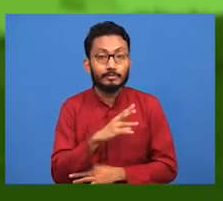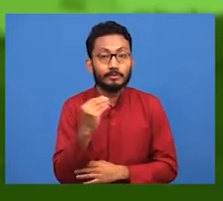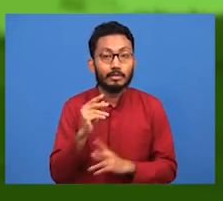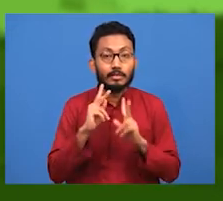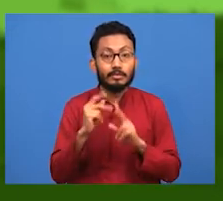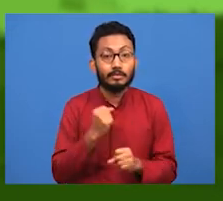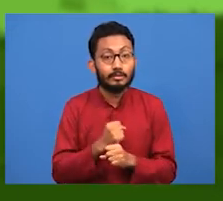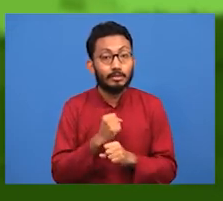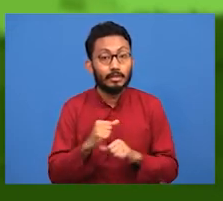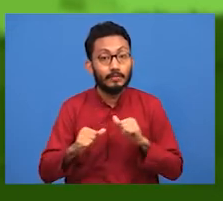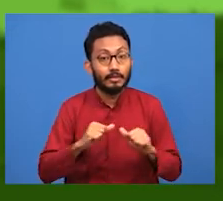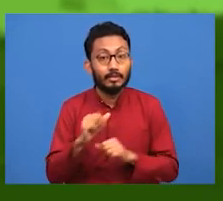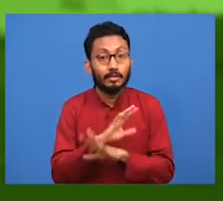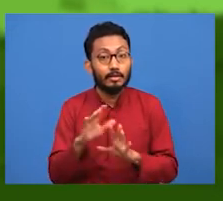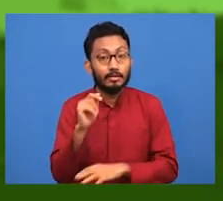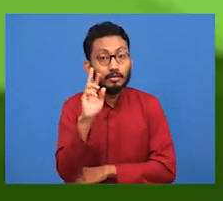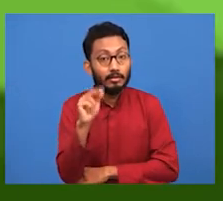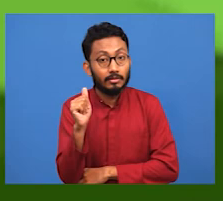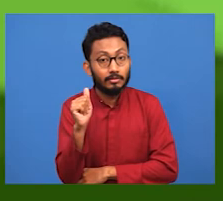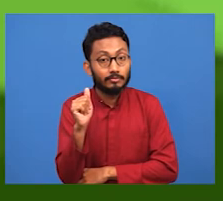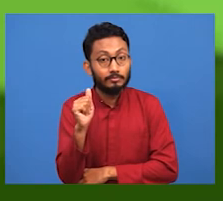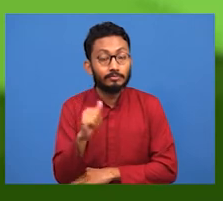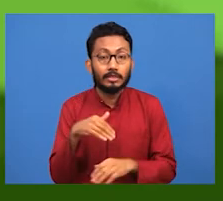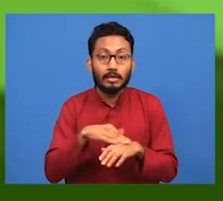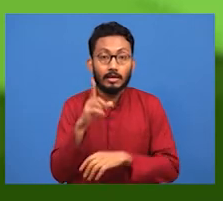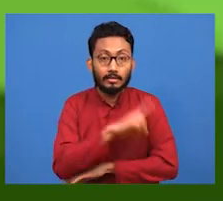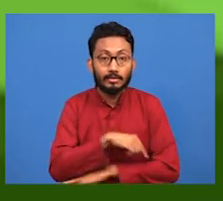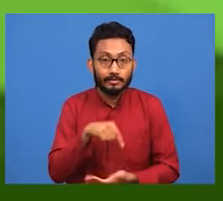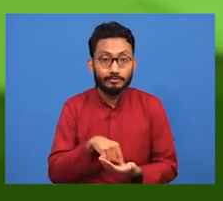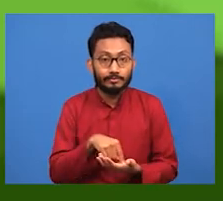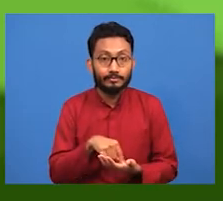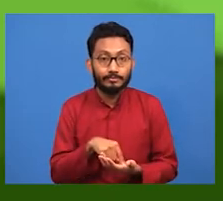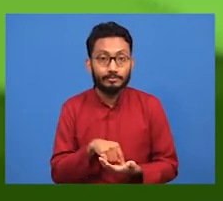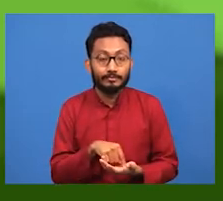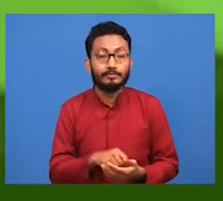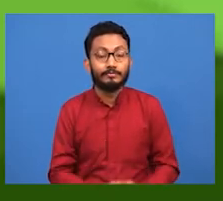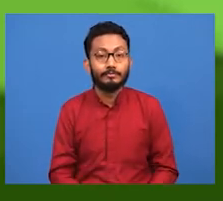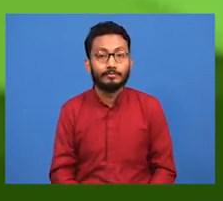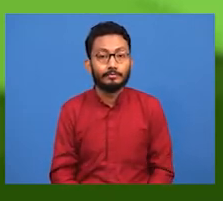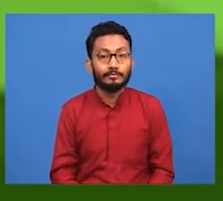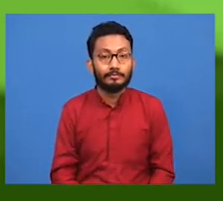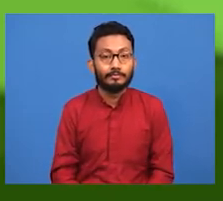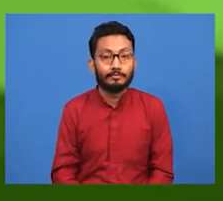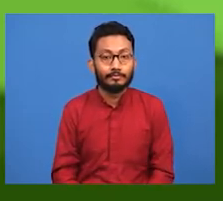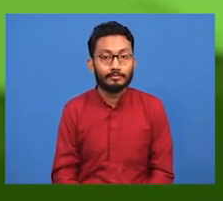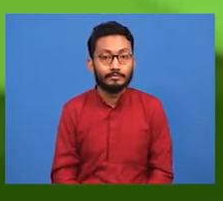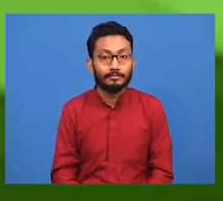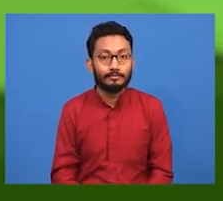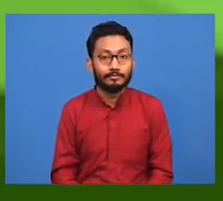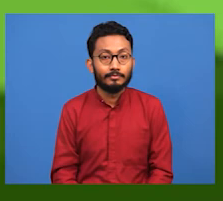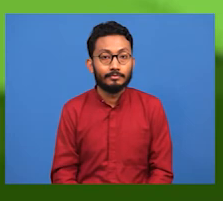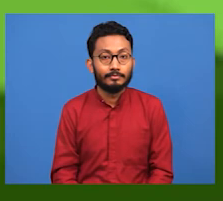tak transitif pada hari ini. Sekian saja sesi pembelajaran kita pada hari ini.